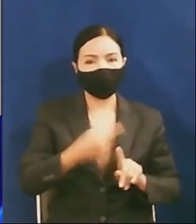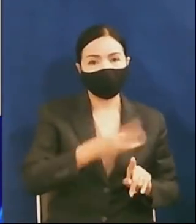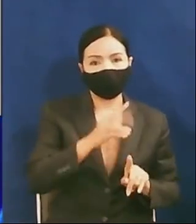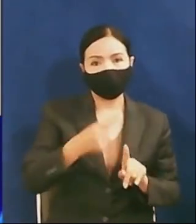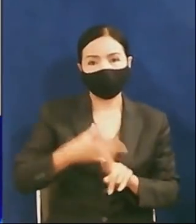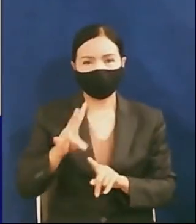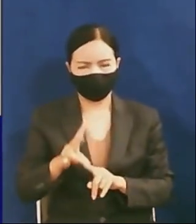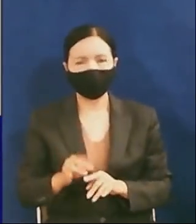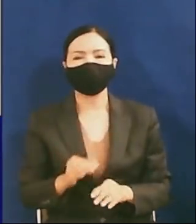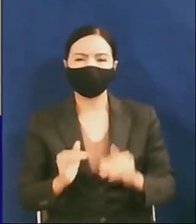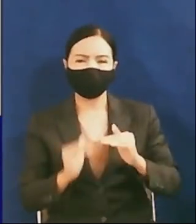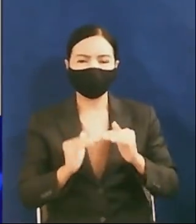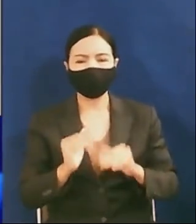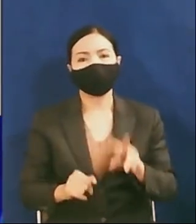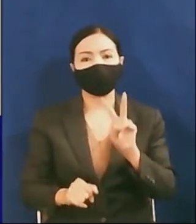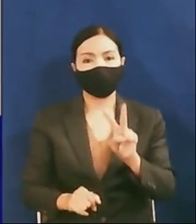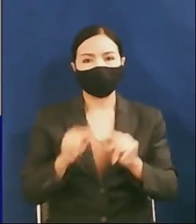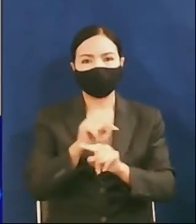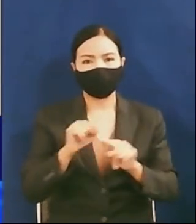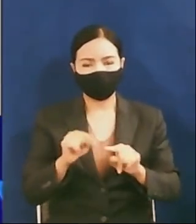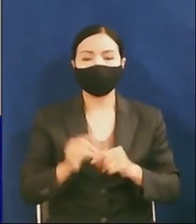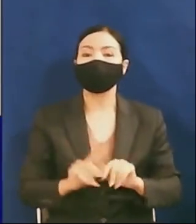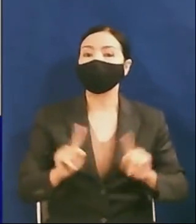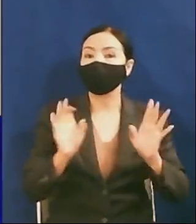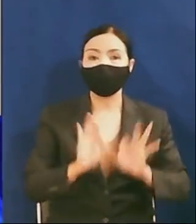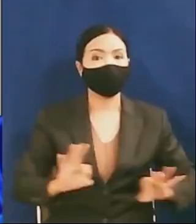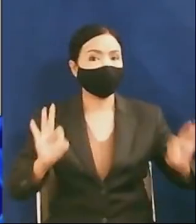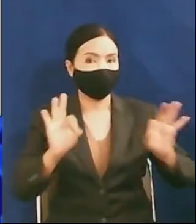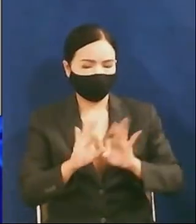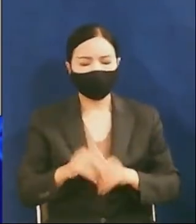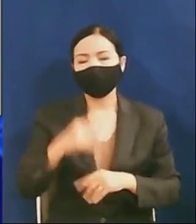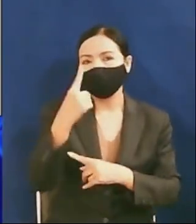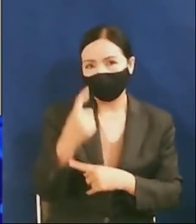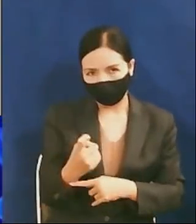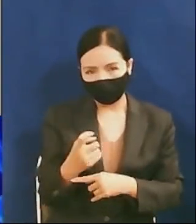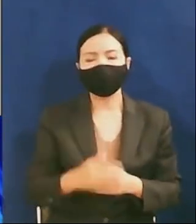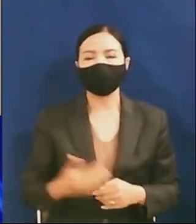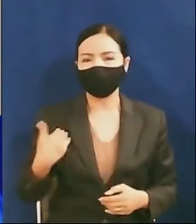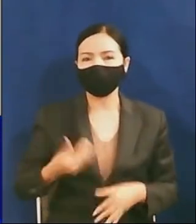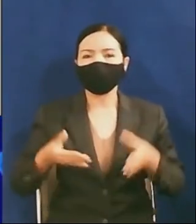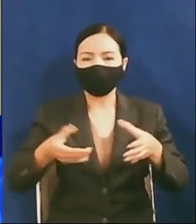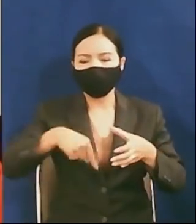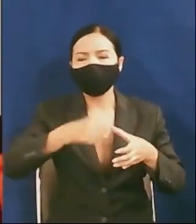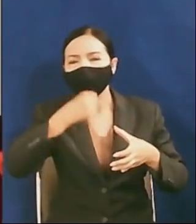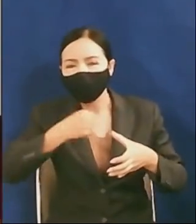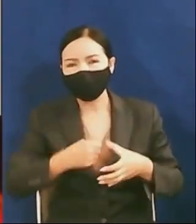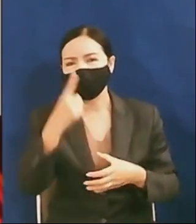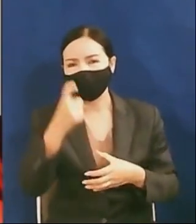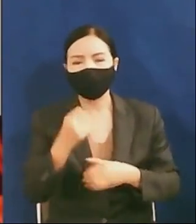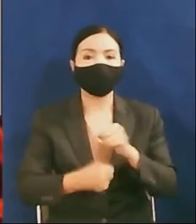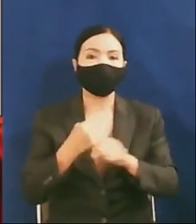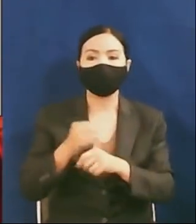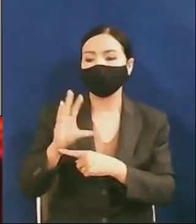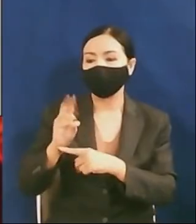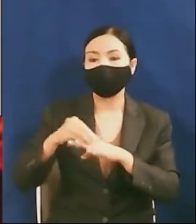นอยู่ใกล้ๆ 2% นะครับแต่ที่สำคัญนะครับคืออัตราการเสียชีวิตของกลุ่มสูงอายุ61ปีขึ้